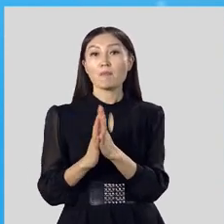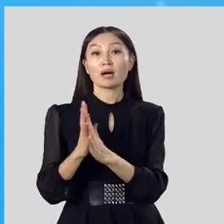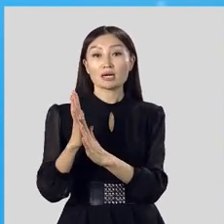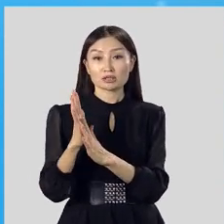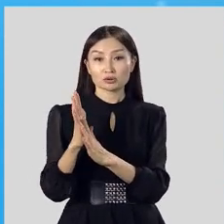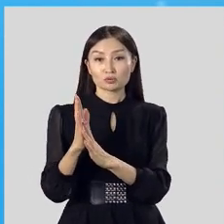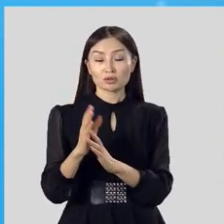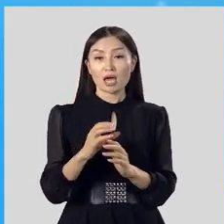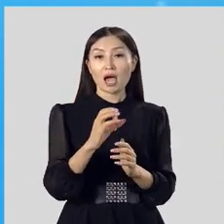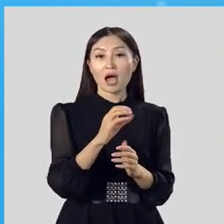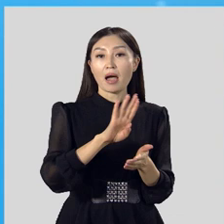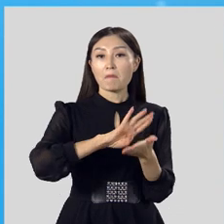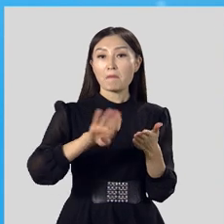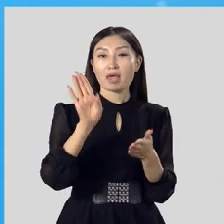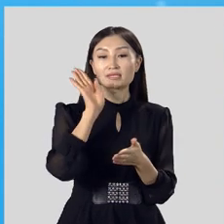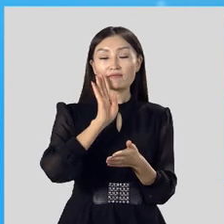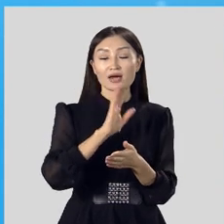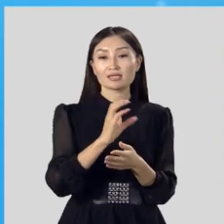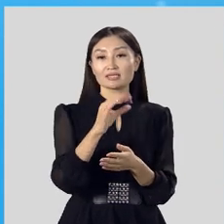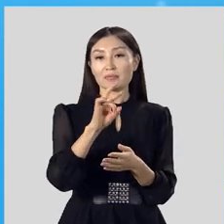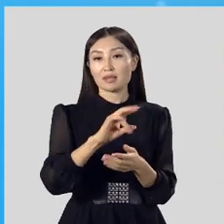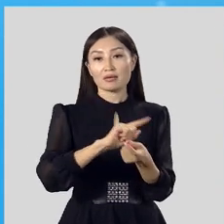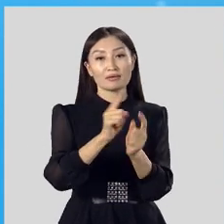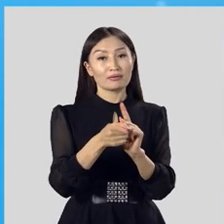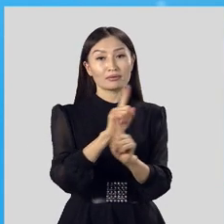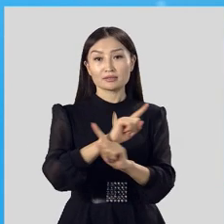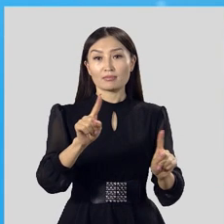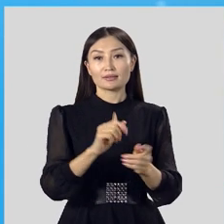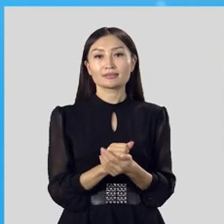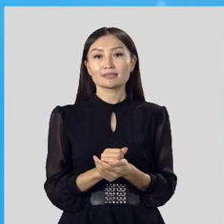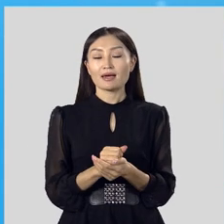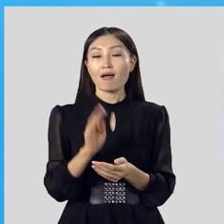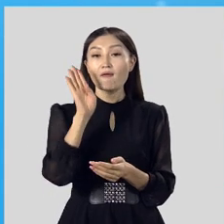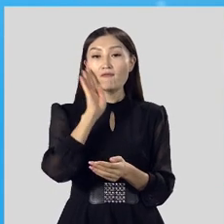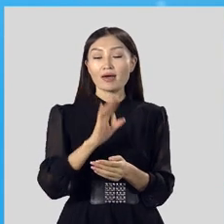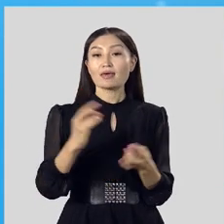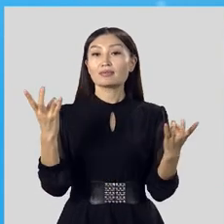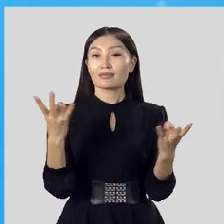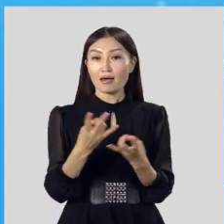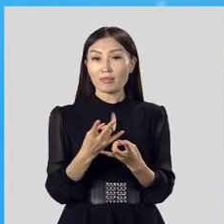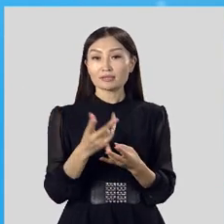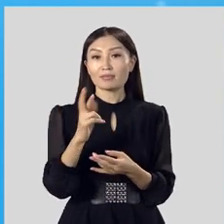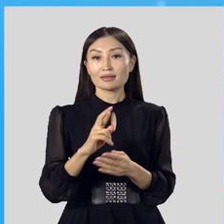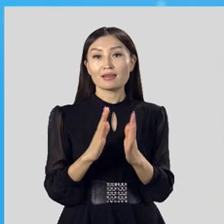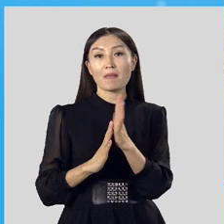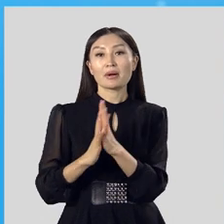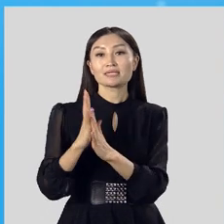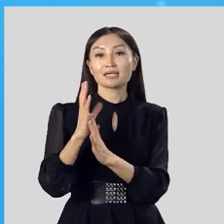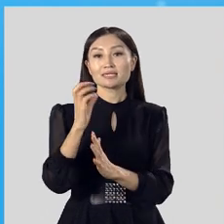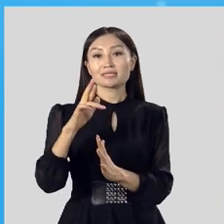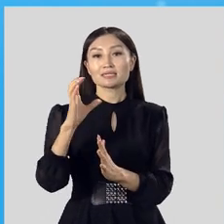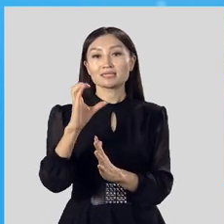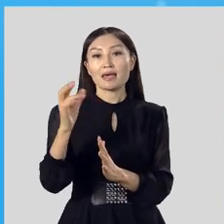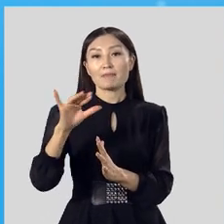прорастут. В стакане без воды семена не изменятся. Вода необходима для прорастания